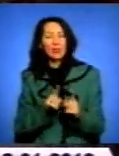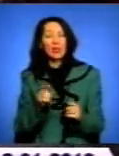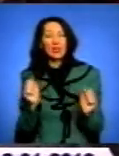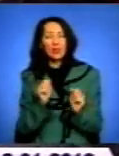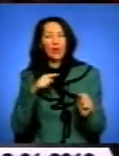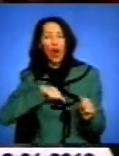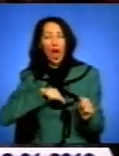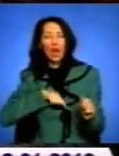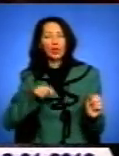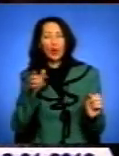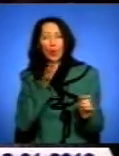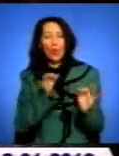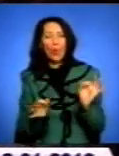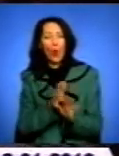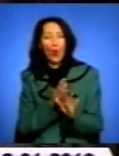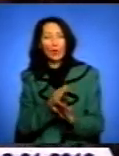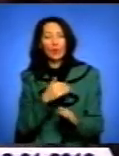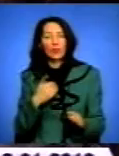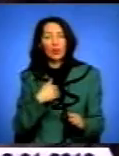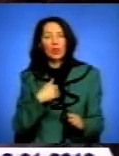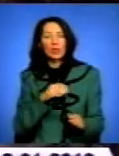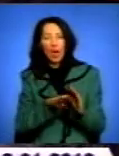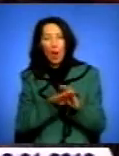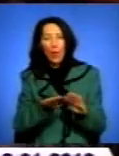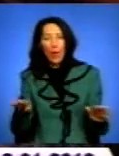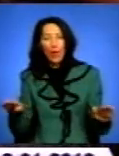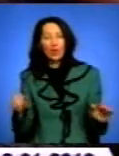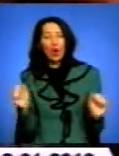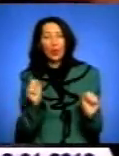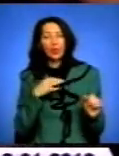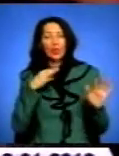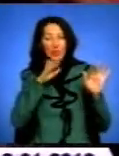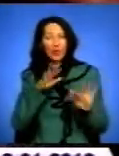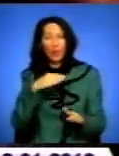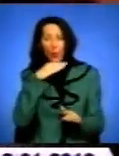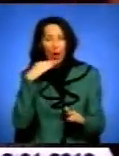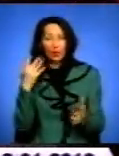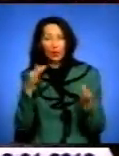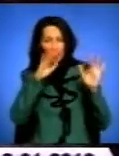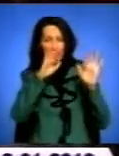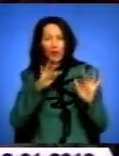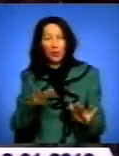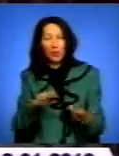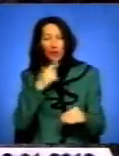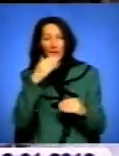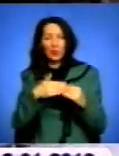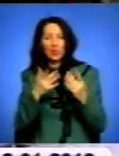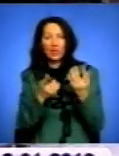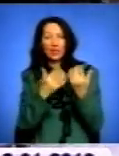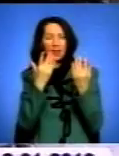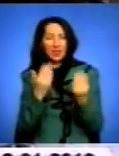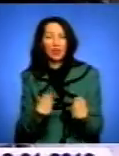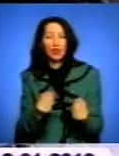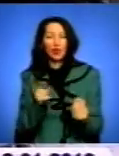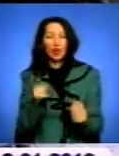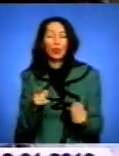характеру погоди, оскільки в нас підсилаюча поверхня достатньо холодна, снігу в нас в області багато, і ще випаде в найближчі кілька днів. Тому